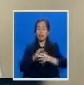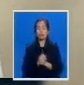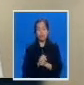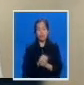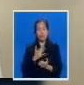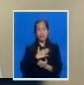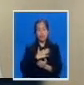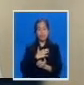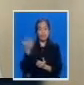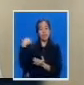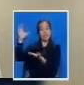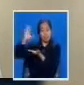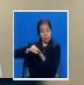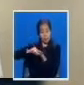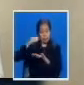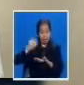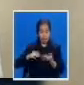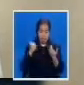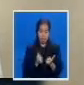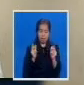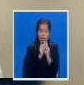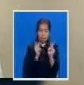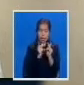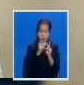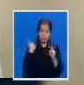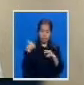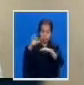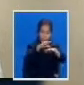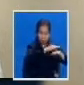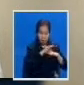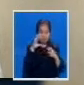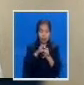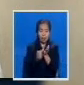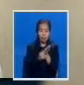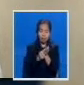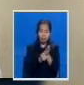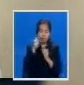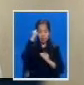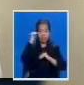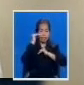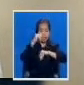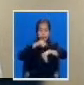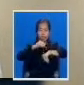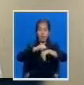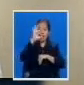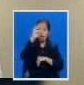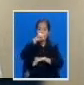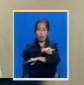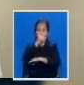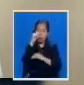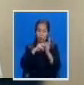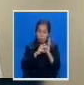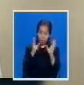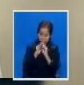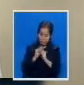าตอนนั้นก็ได้มีการตั้งคณะกรรมการและกลไกต่างๆขึ้นมานะครับแล้วก็ได้กำหนดเวลาไว้90วันนะครับผมก็ได้มีการเรียกประชุ